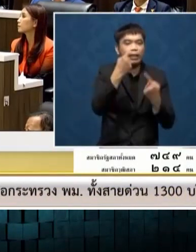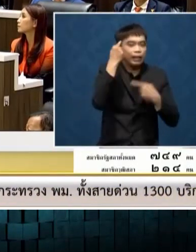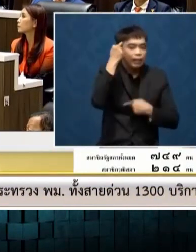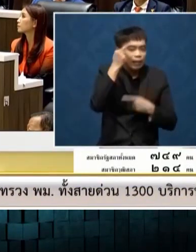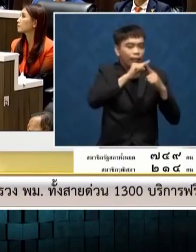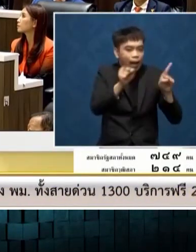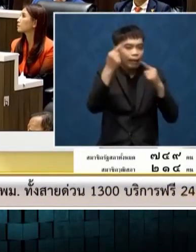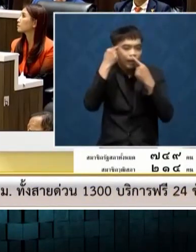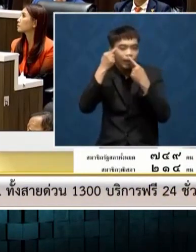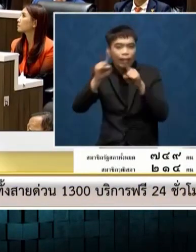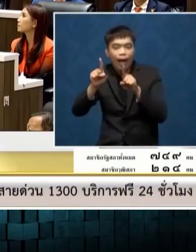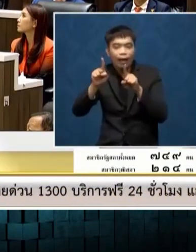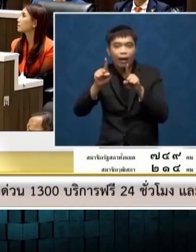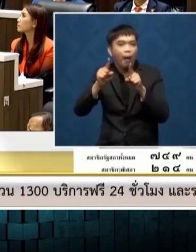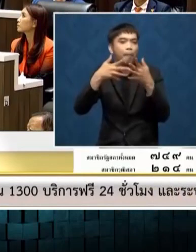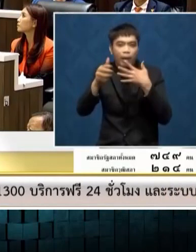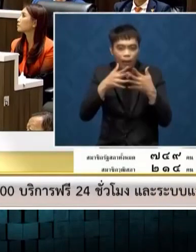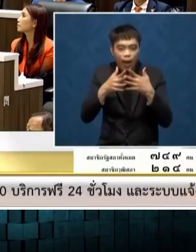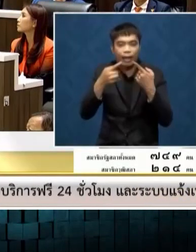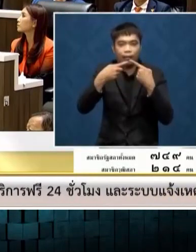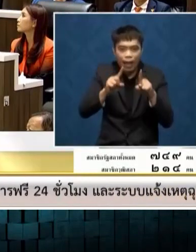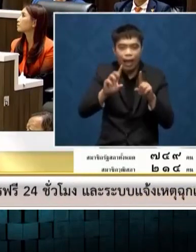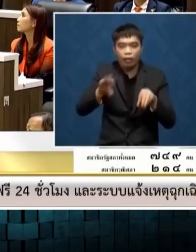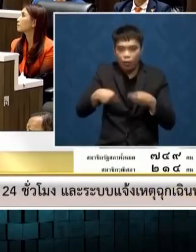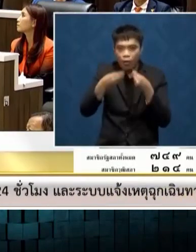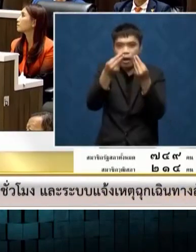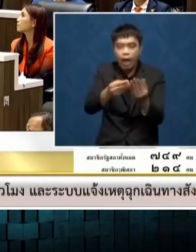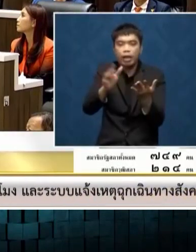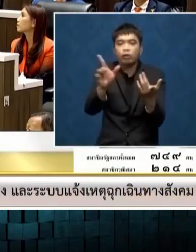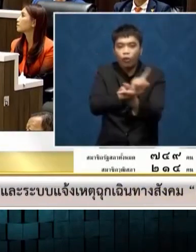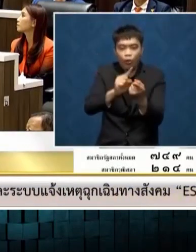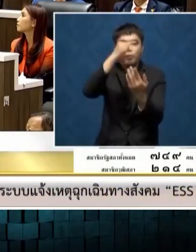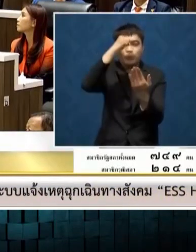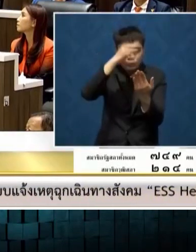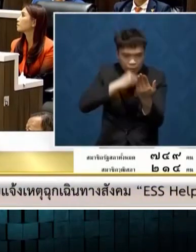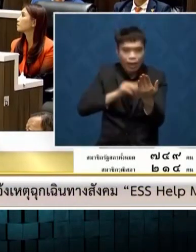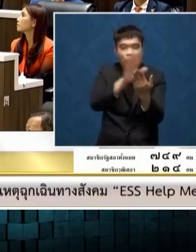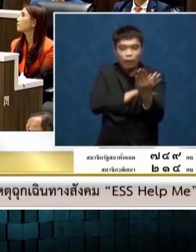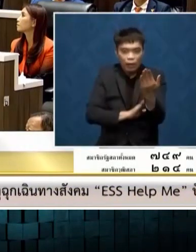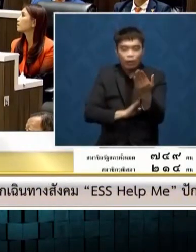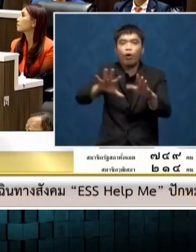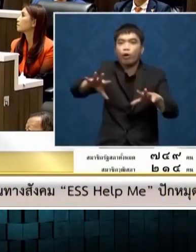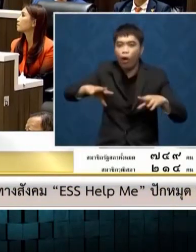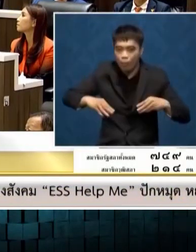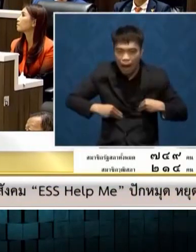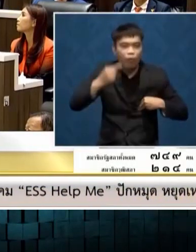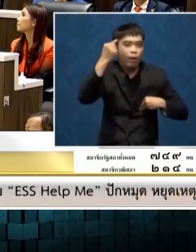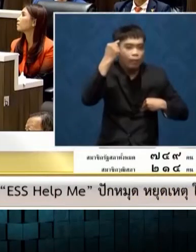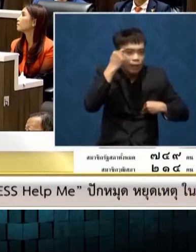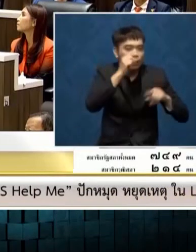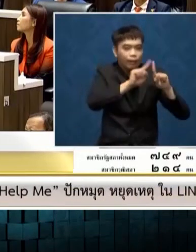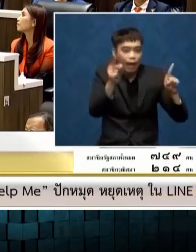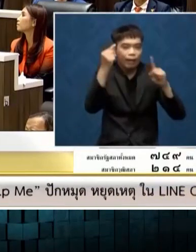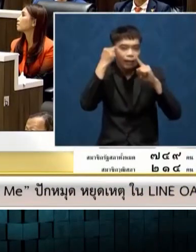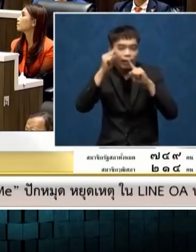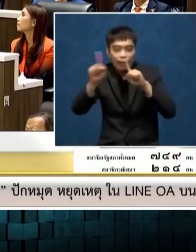นะครับซึ่งเป็นเสียงส่วนใหญ่ที่มีอยู่ทั้งหมด2049เสียงในสภาขาดไป 1เพราะว่า